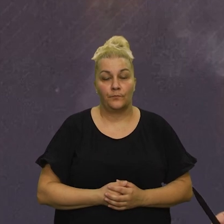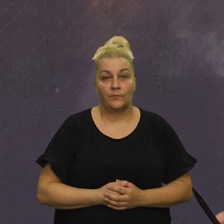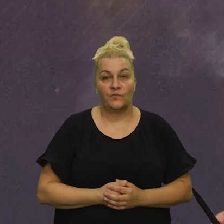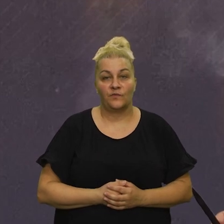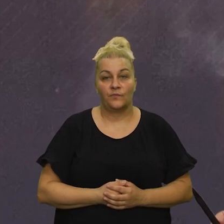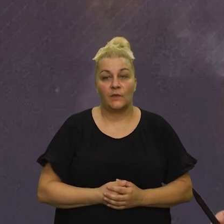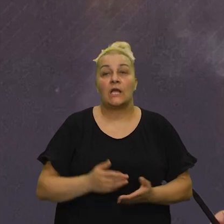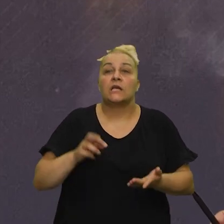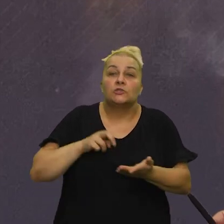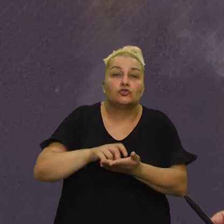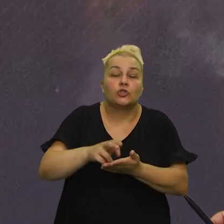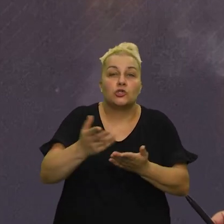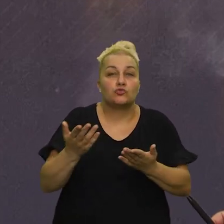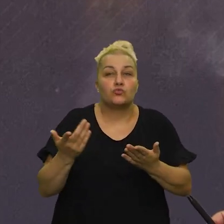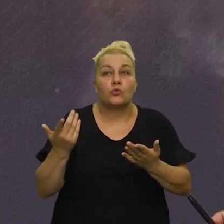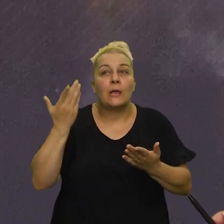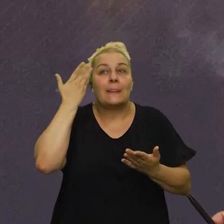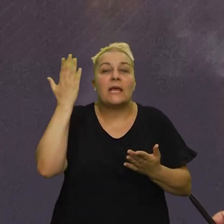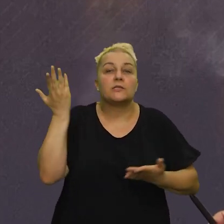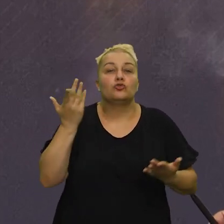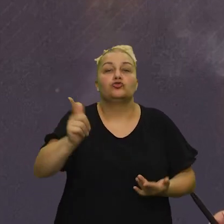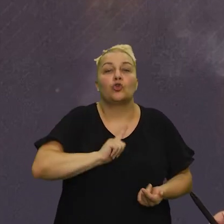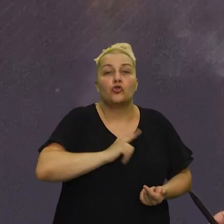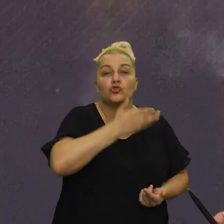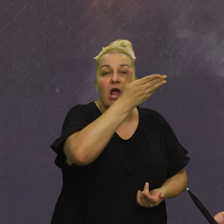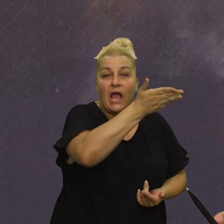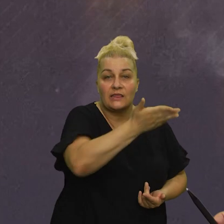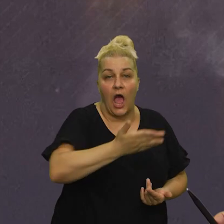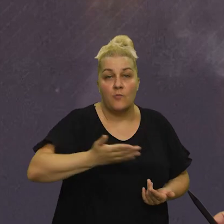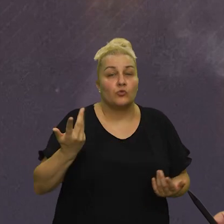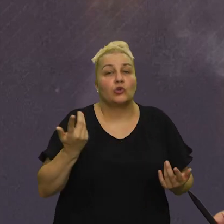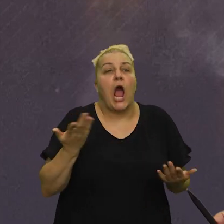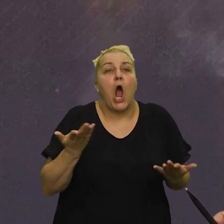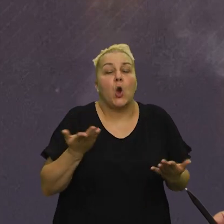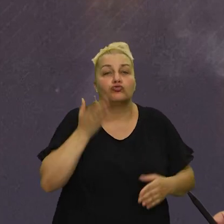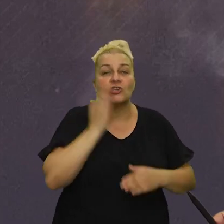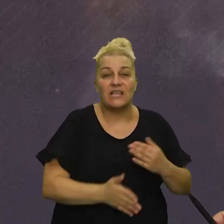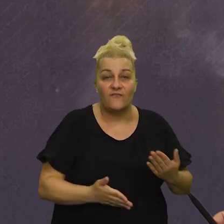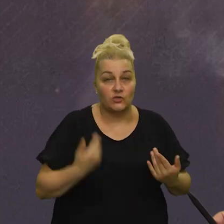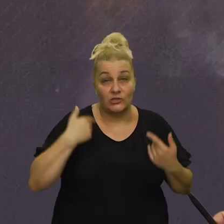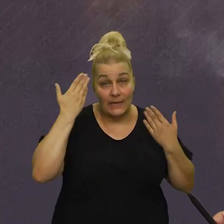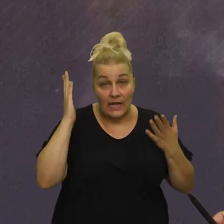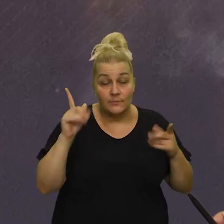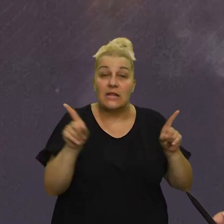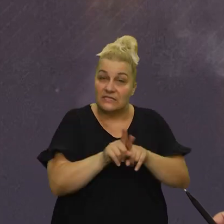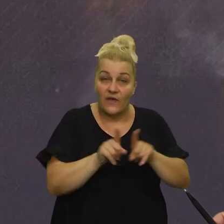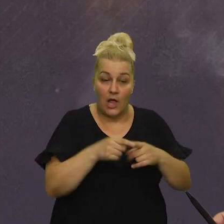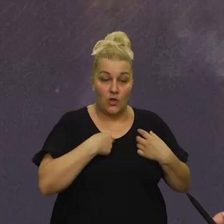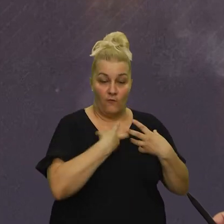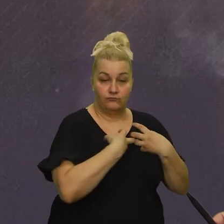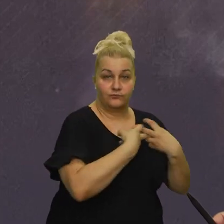u neku neizvjesnost u ovom smislu kako će to se sve završiti, ali